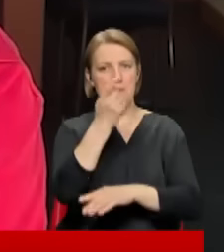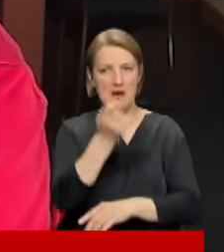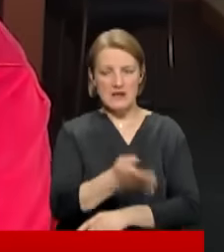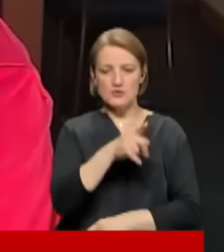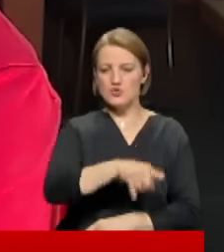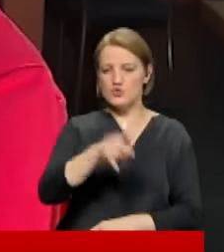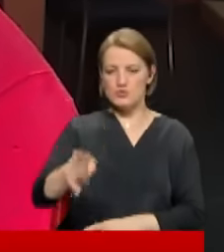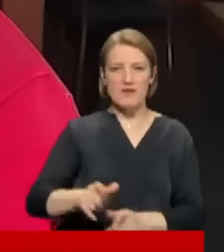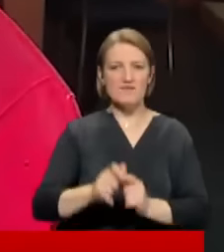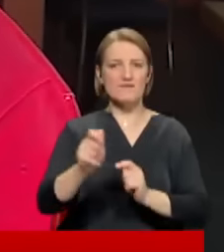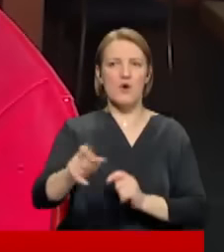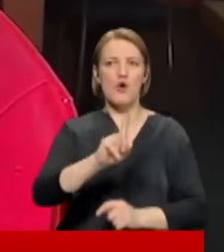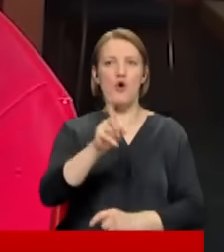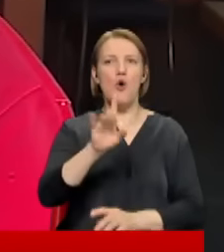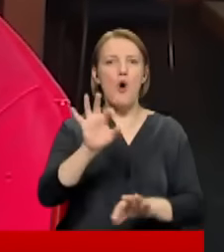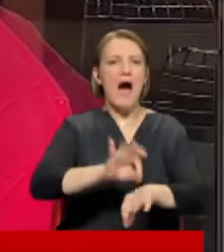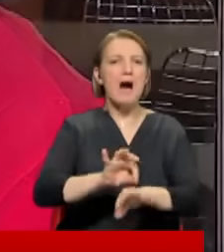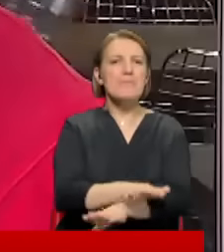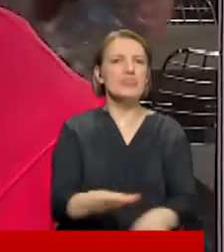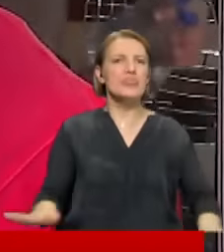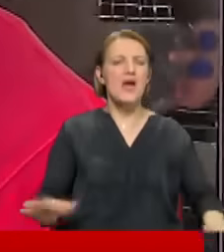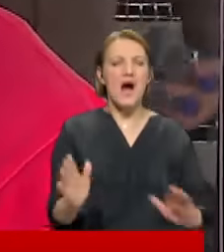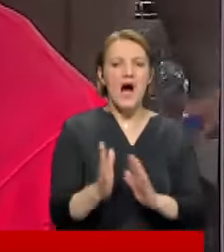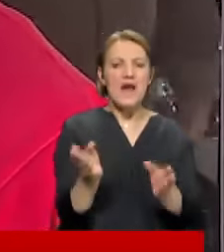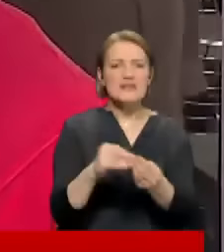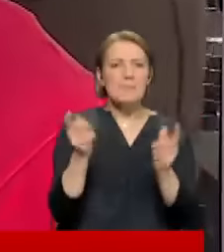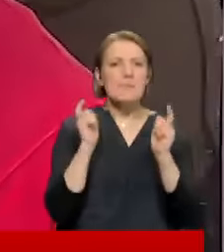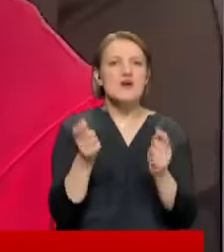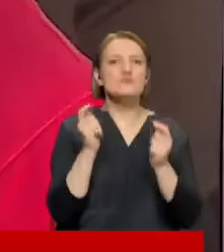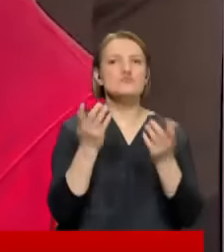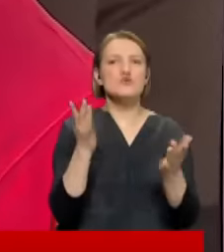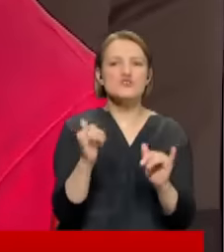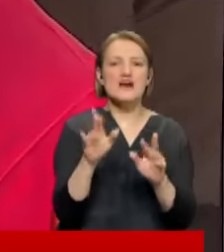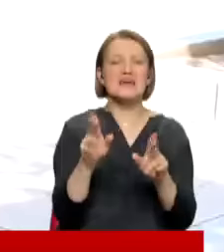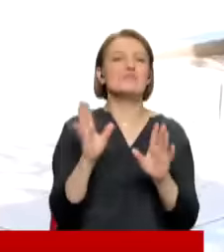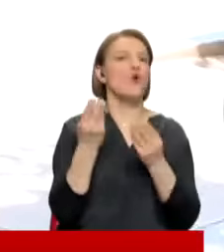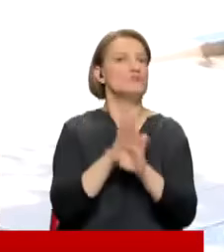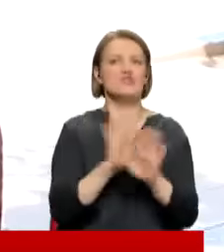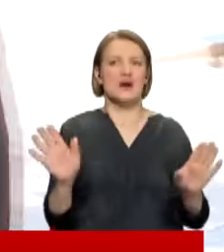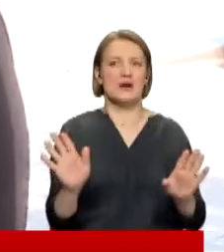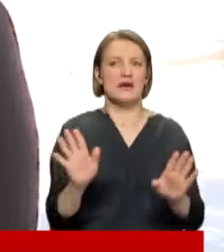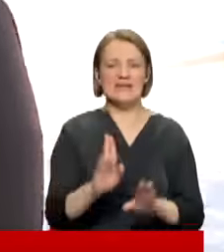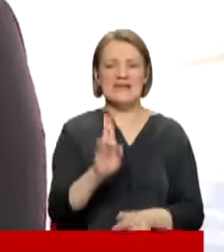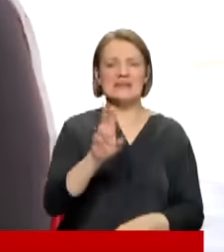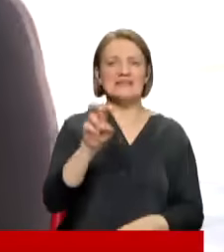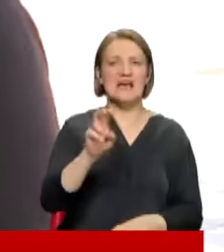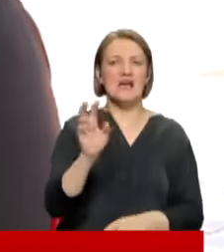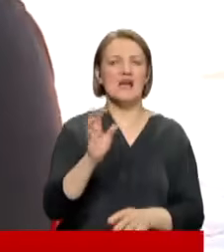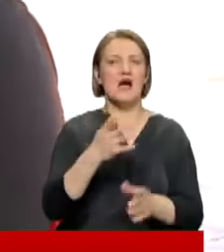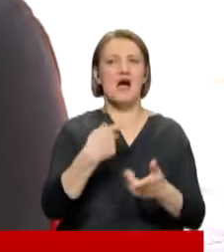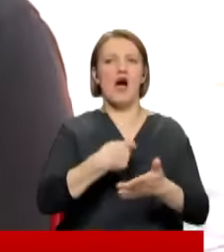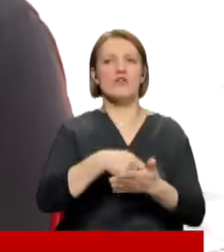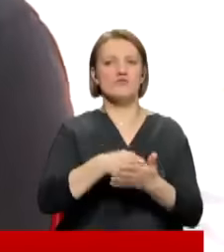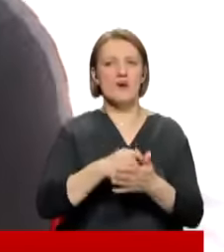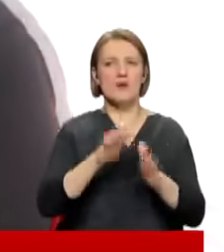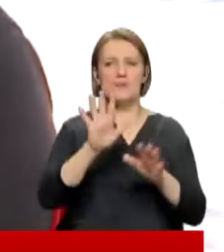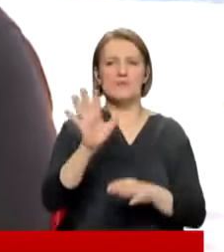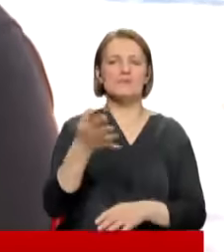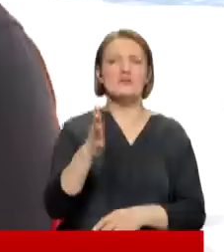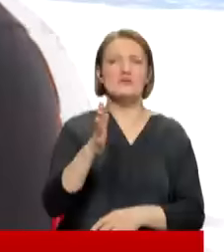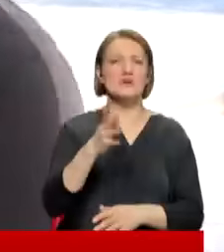parasını, şunu bunu verdiğinizde o an bitiyor zaten. Ara zam gelmeli ama şaka gibi gelmemeli. 7-8 milyar alışveriş, geri kalan faturalar 5